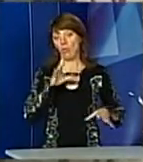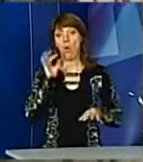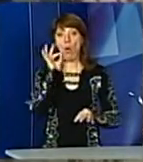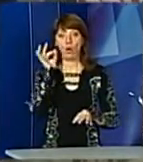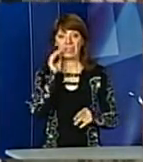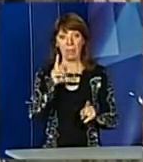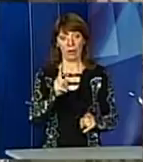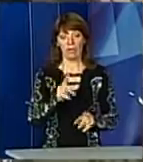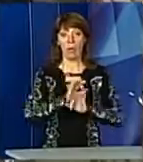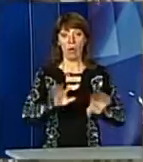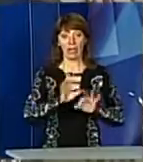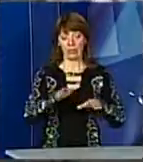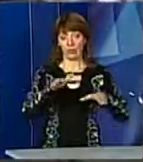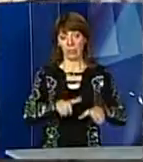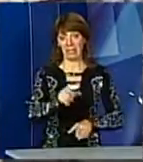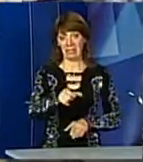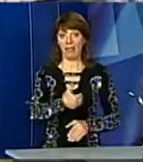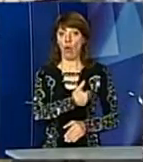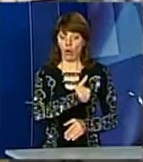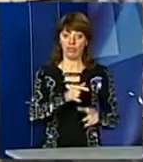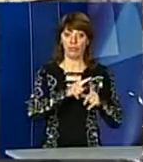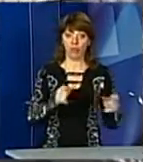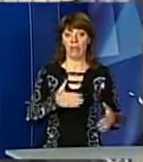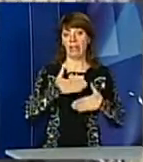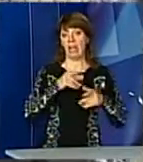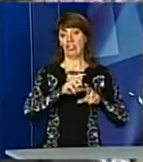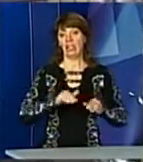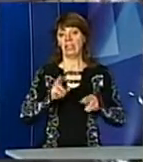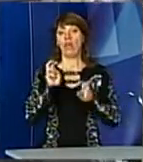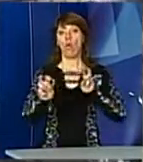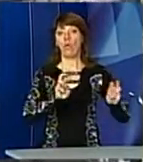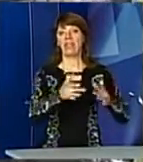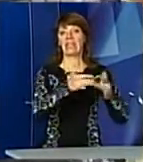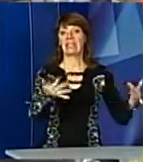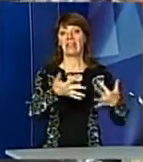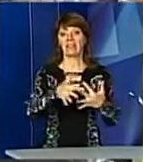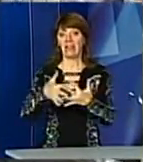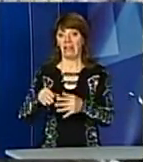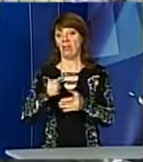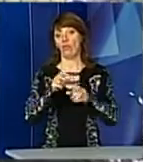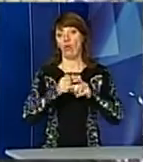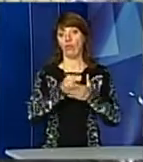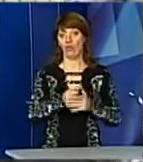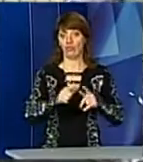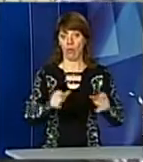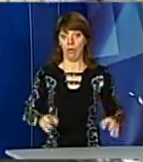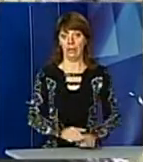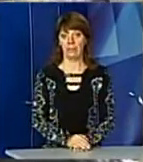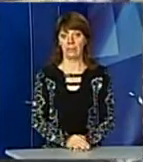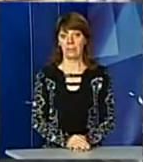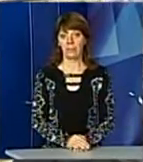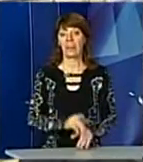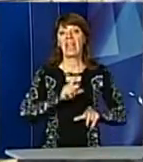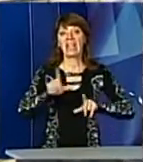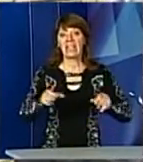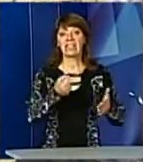окозамилюванням, пояснюють місцеві. Та хочемо школи, наші діти ходять по різних селах до школи. Не